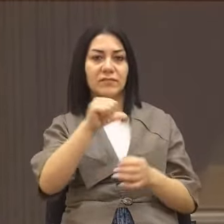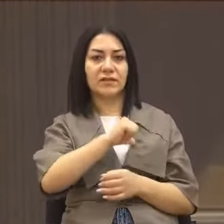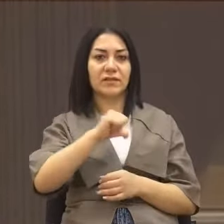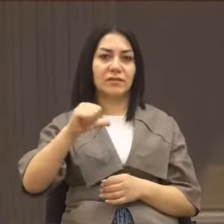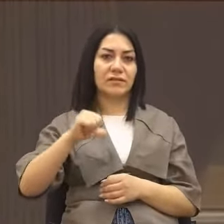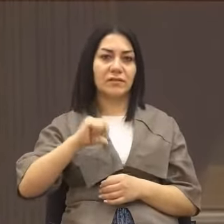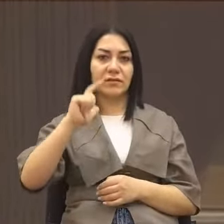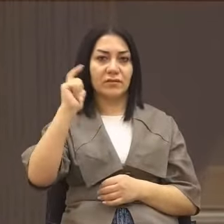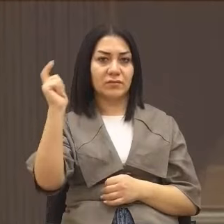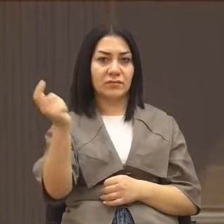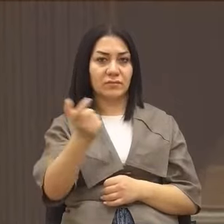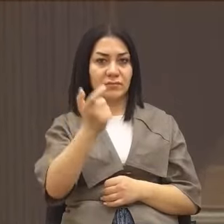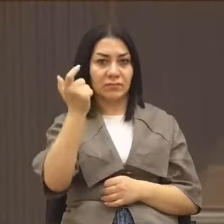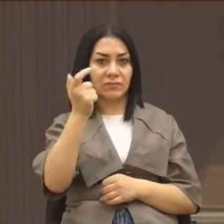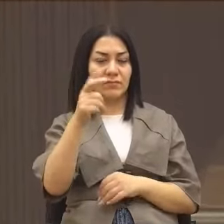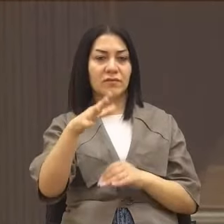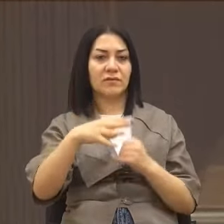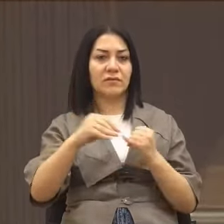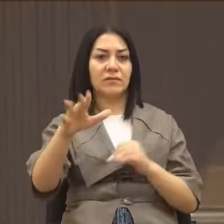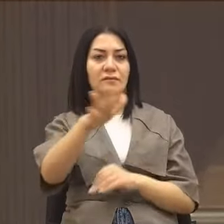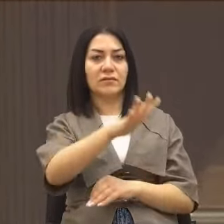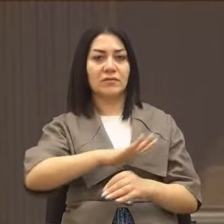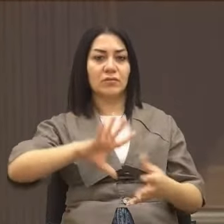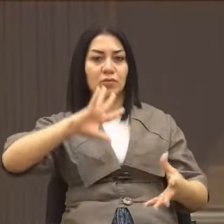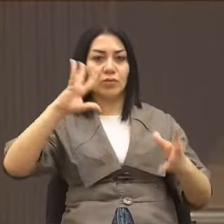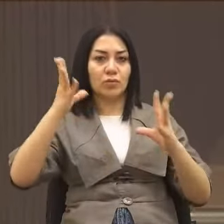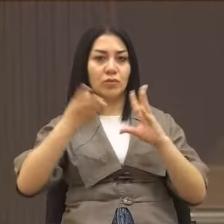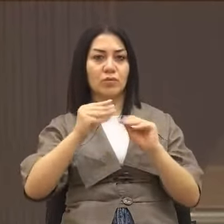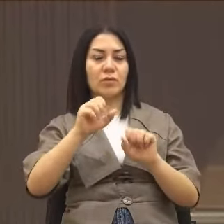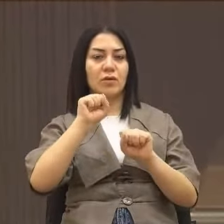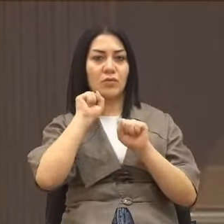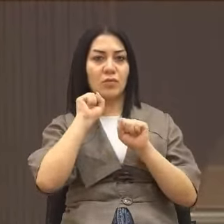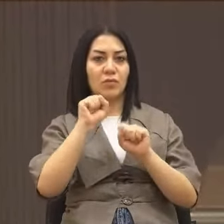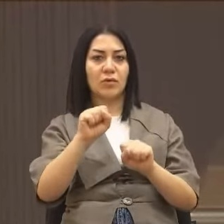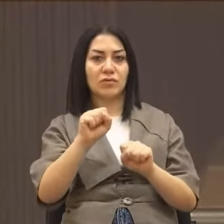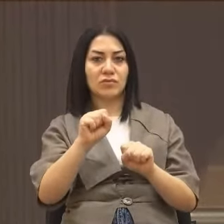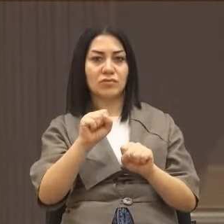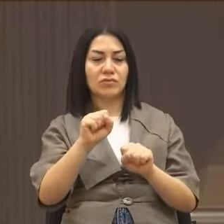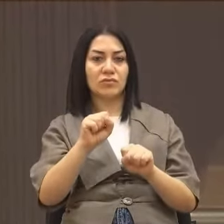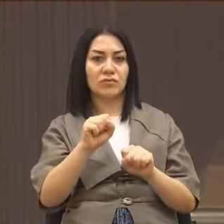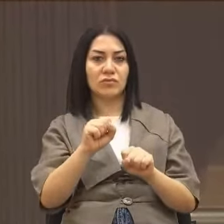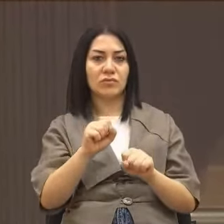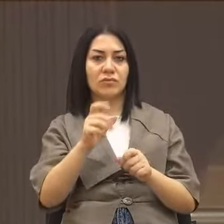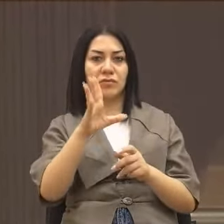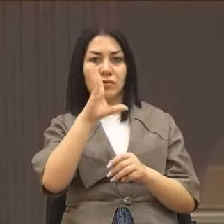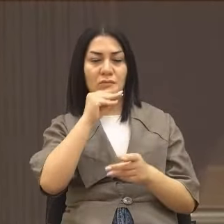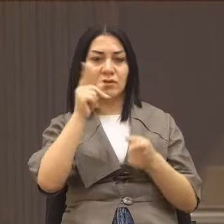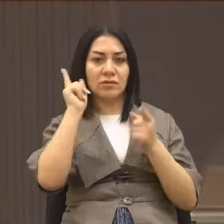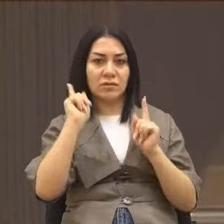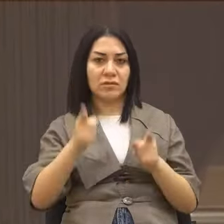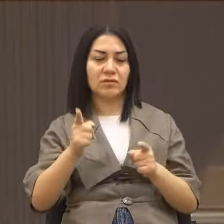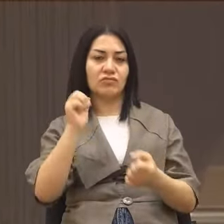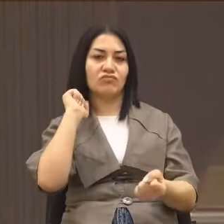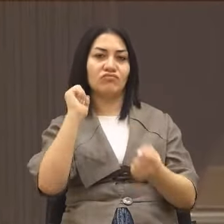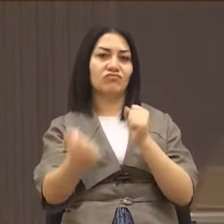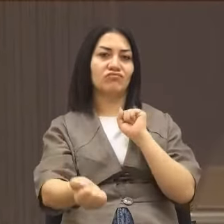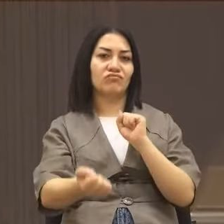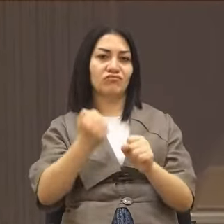ինքնիշխանության եւ տարածքային ամբողջականության պաշտպանության գործում կարող է ձեռք բերել իրական